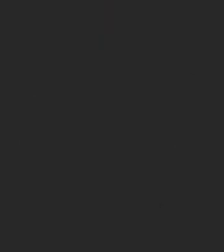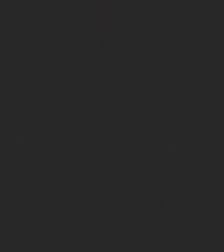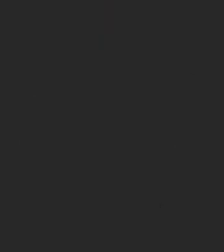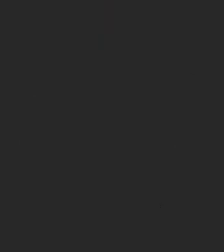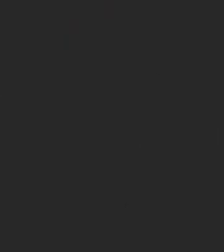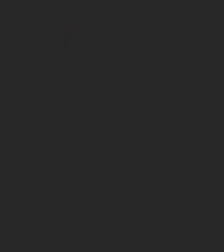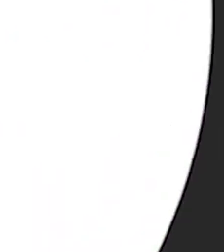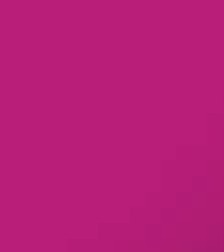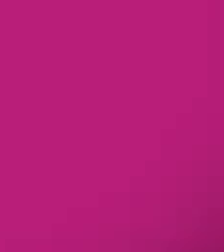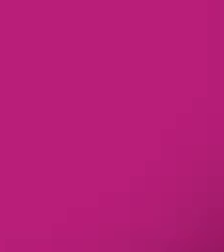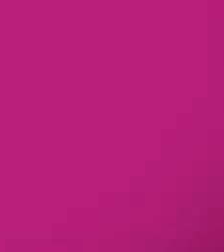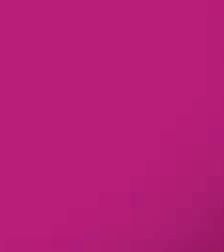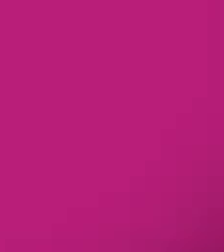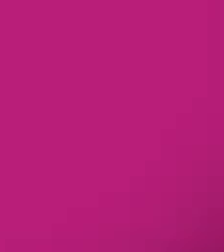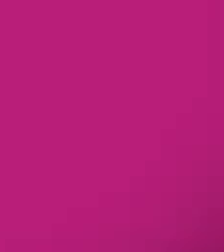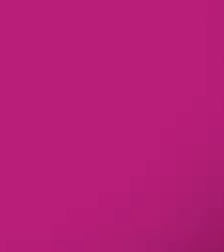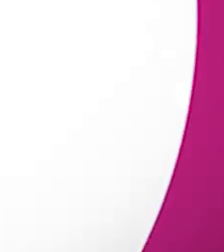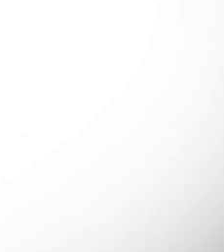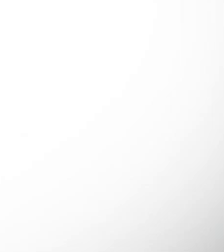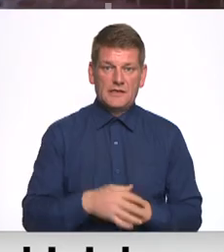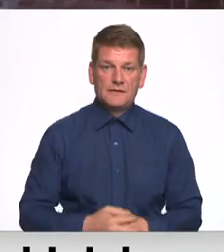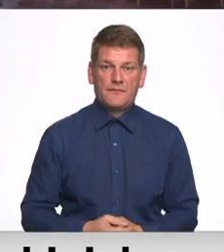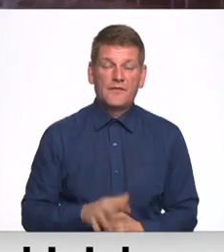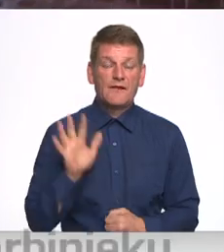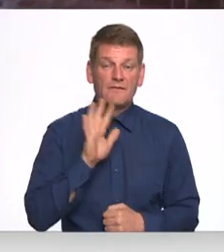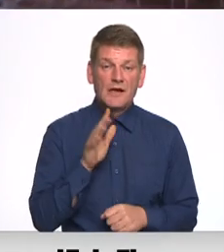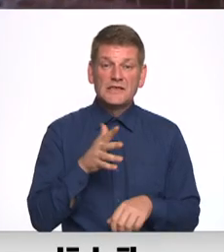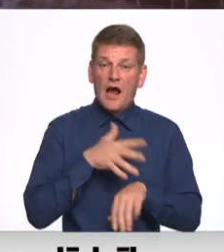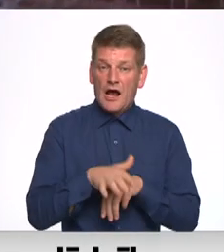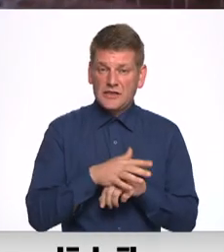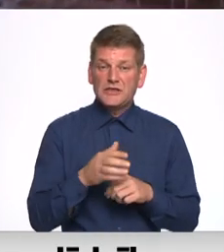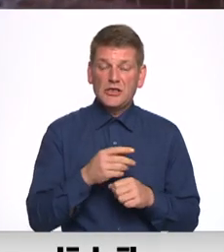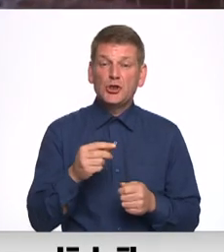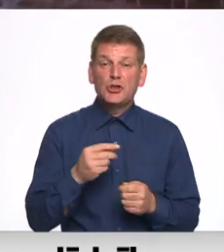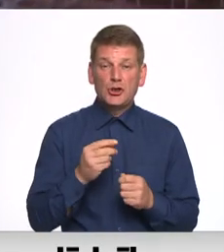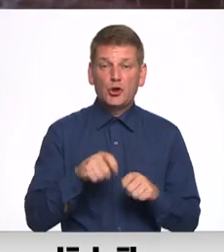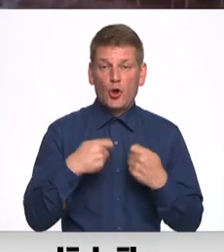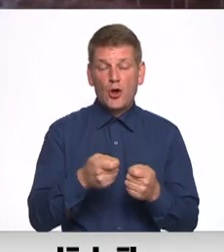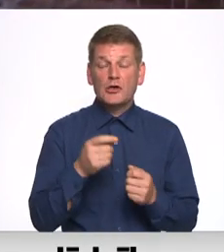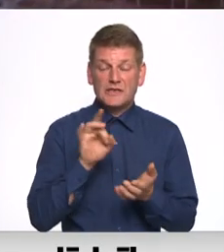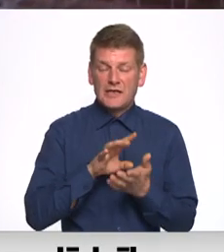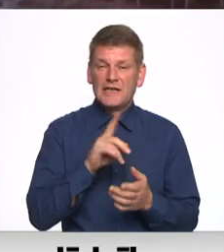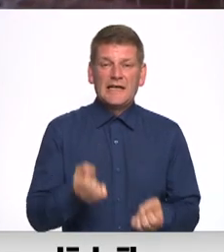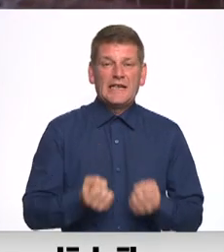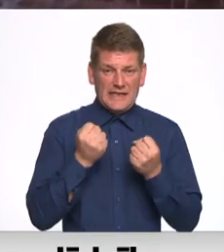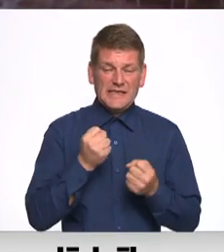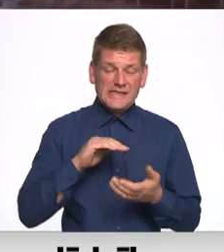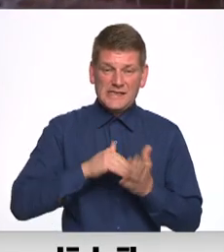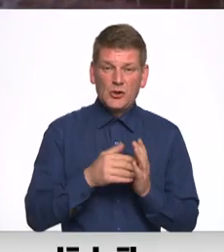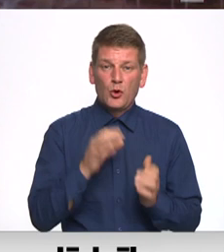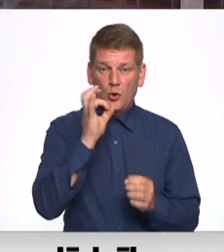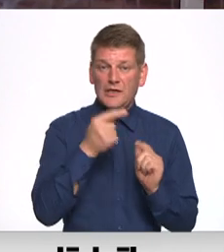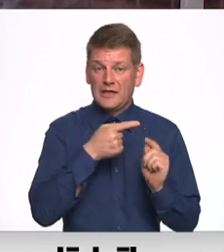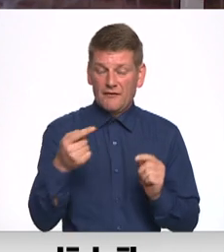Re, viss ēters ir te! Valsts asins donoru centrā ir ļoti kritiska situācija ar nultās negatīvās